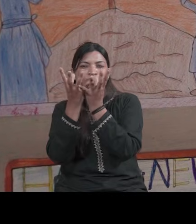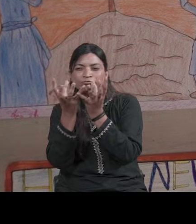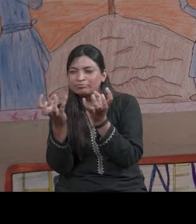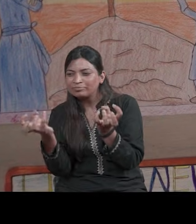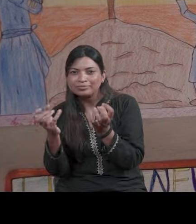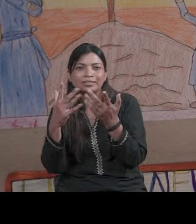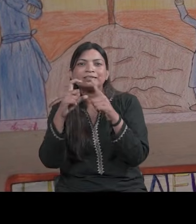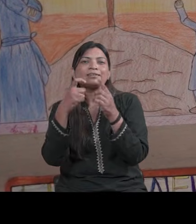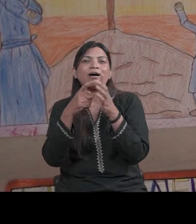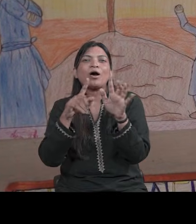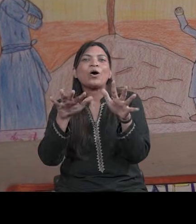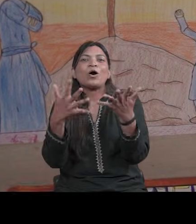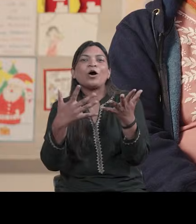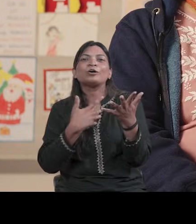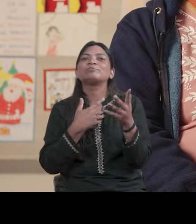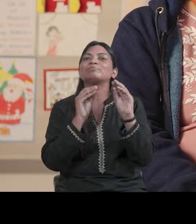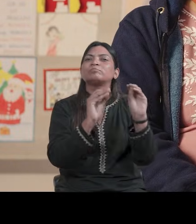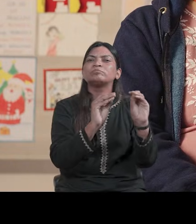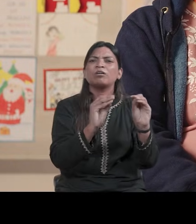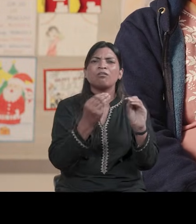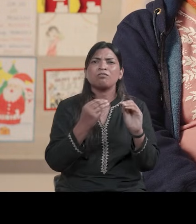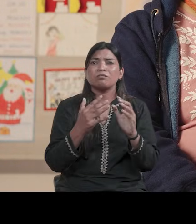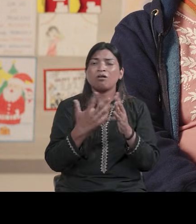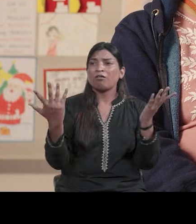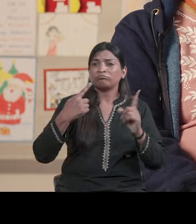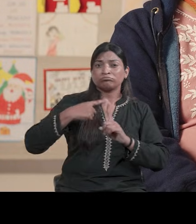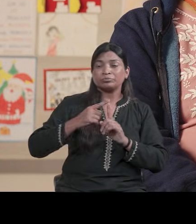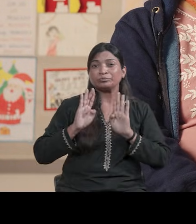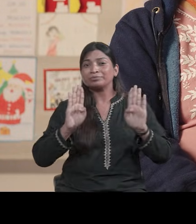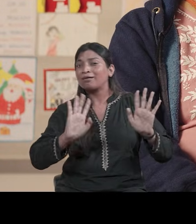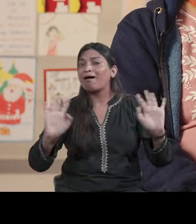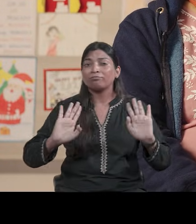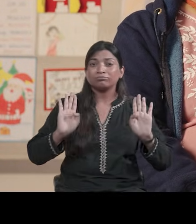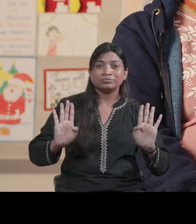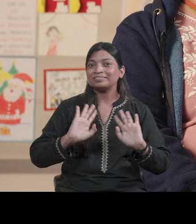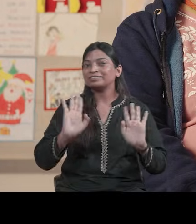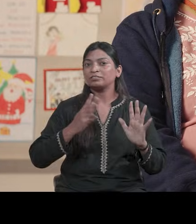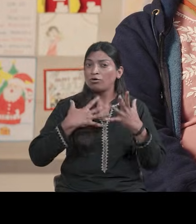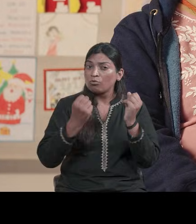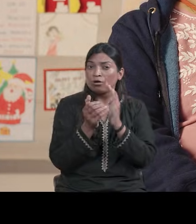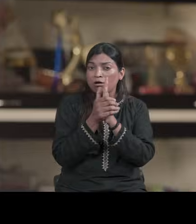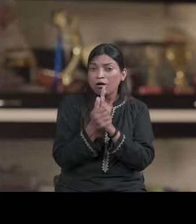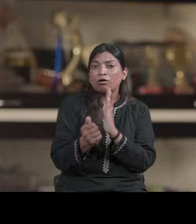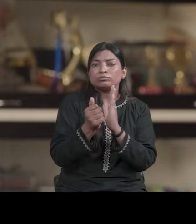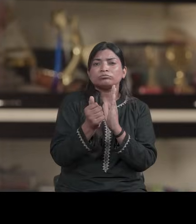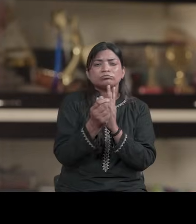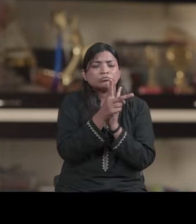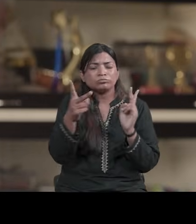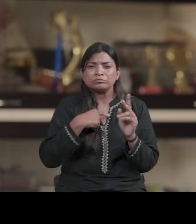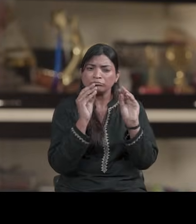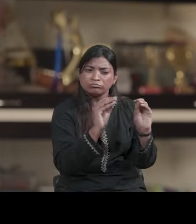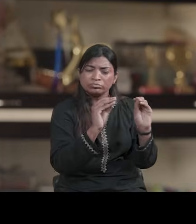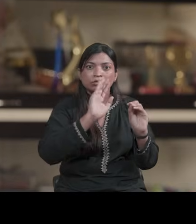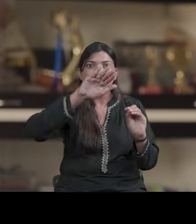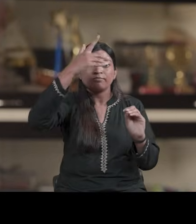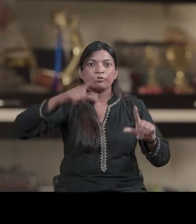हम बड़ी बड़ी बातें नहीं करते, हम छोटे छोटे स्किल से उनको यहाँ से ऐसे भेजना चाहते हैं कि वो लाइफ में एक अर्निंग मेंबर बन जाए। हमारे